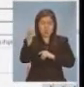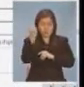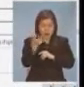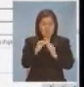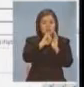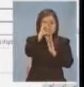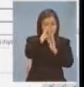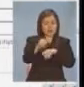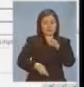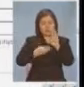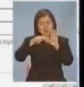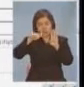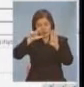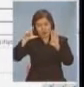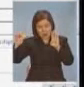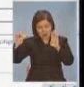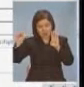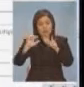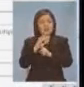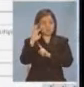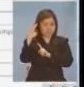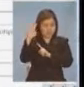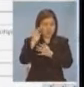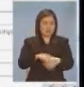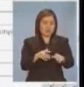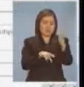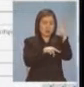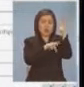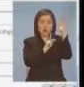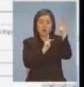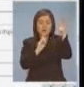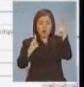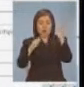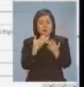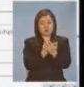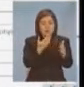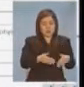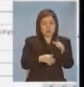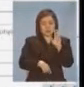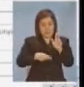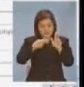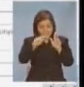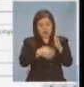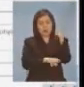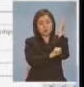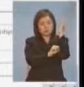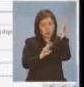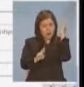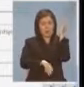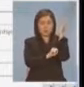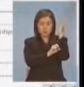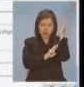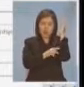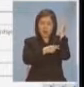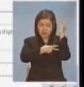ใหม่อยู่ที่ 43,000 ล้านค่ะเป็นลำดับ4กระบี่เป็นลำดับ5ก็คือ 37,000 ล้านสุราษฎร์ธานีสงขลาหาด